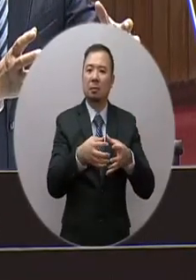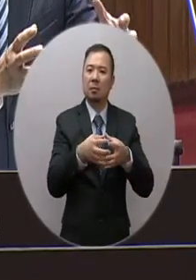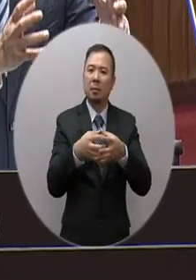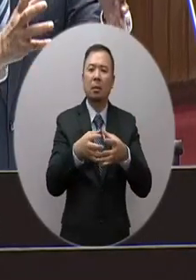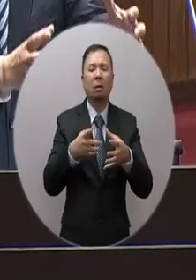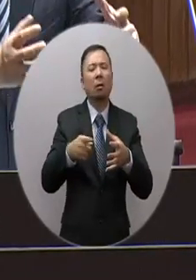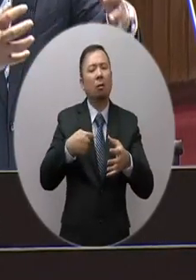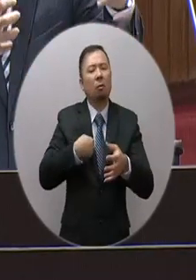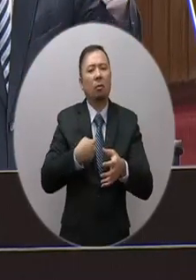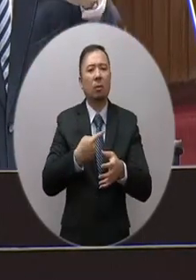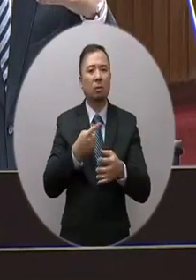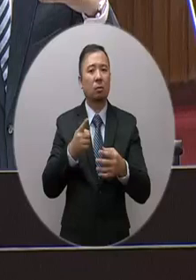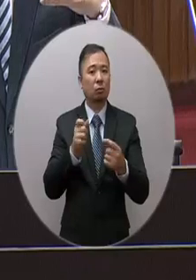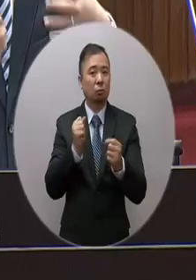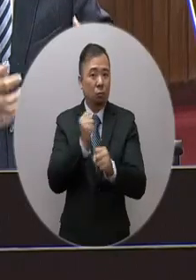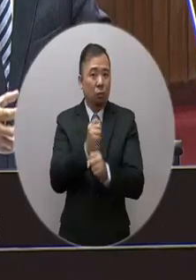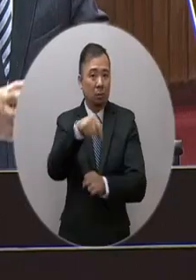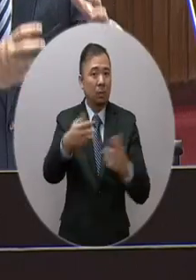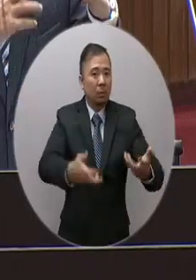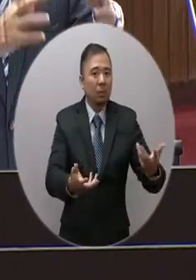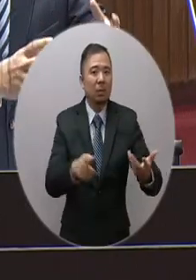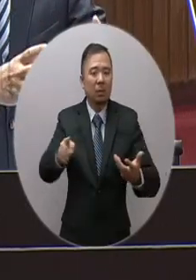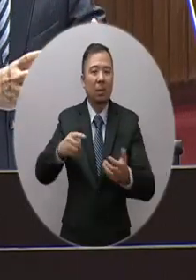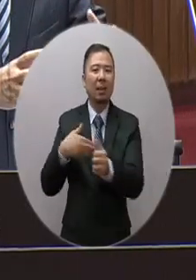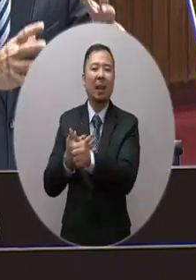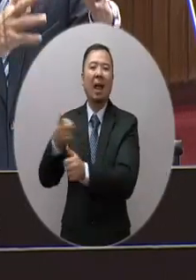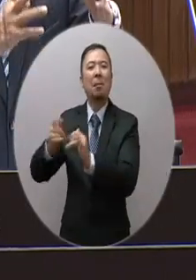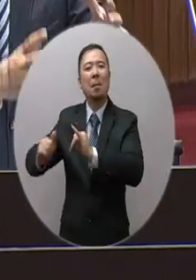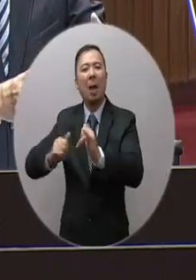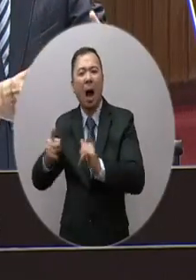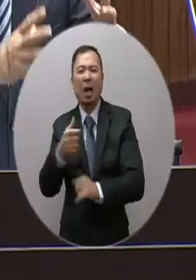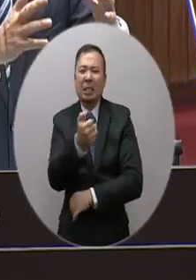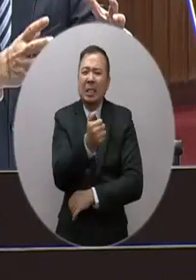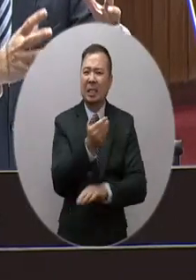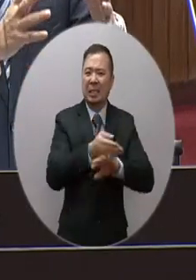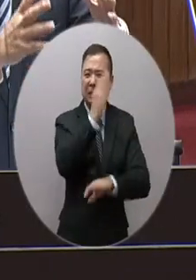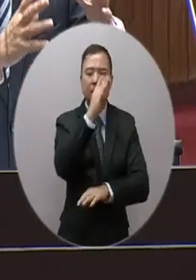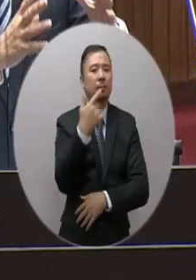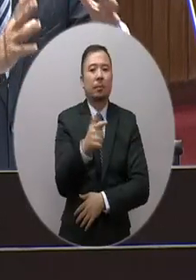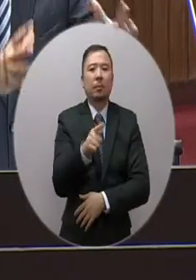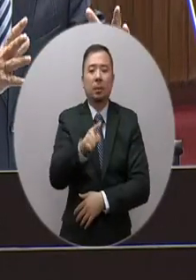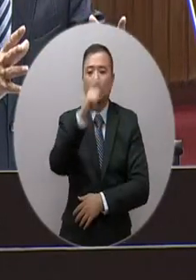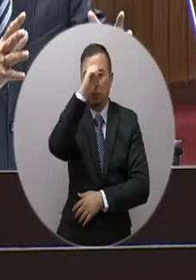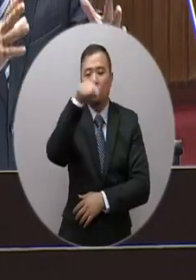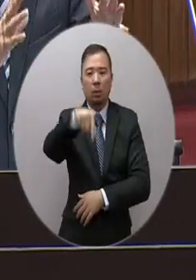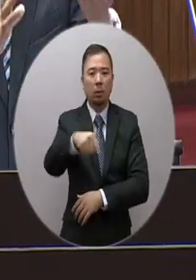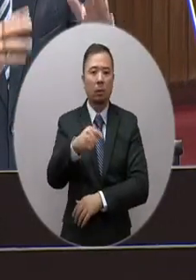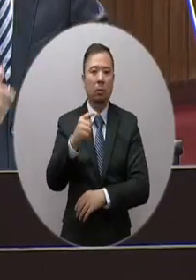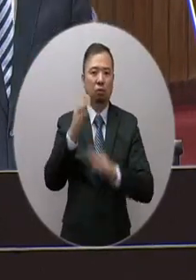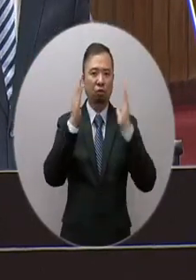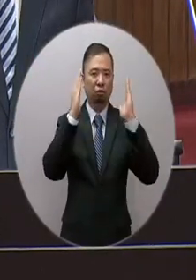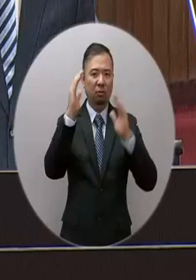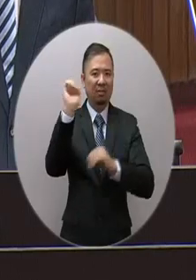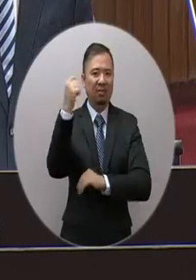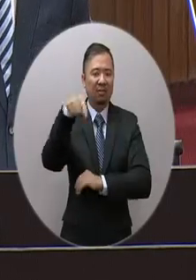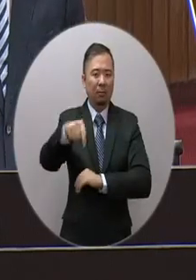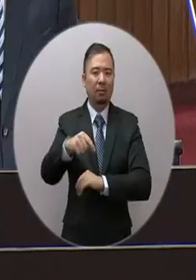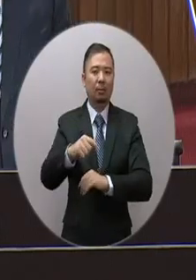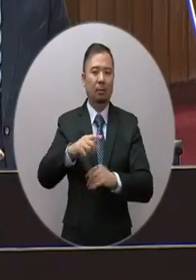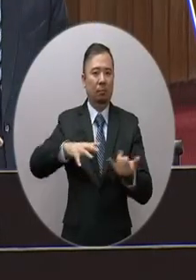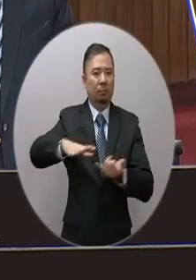要让，不是要为了人民要来感谢我们，而是要真正的把我们这个国家的分配的正义。